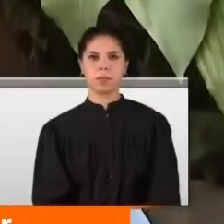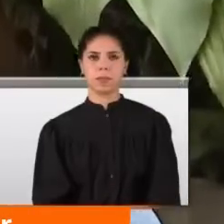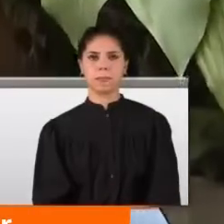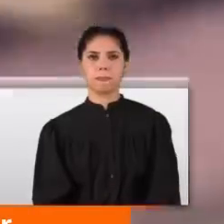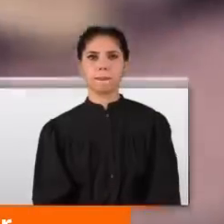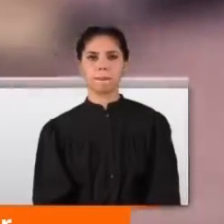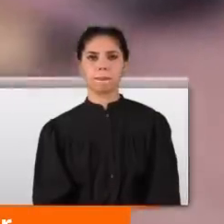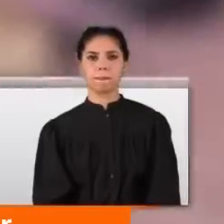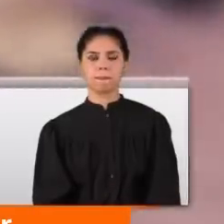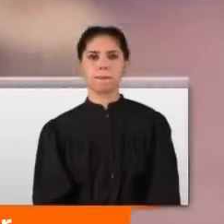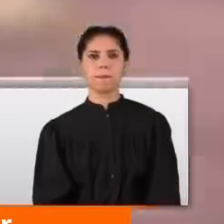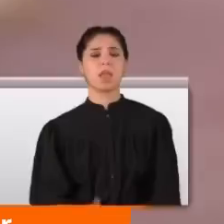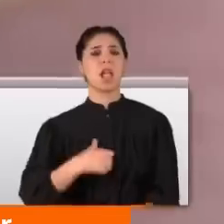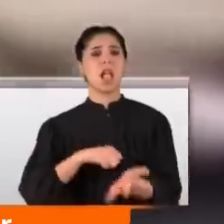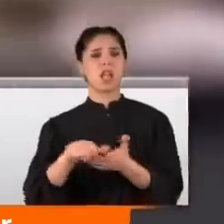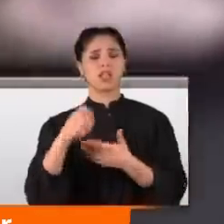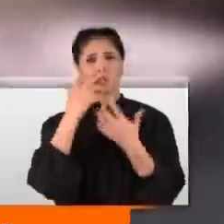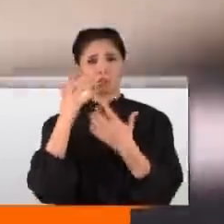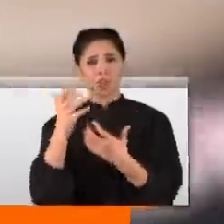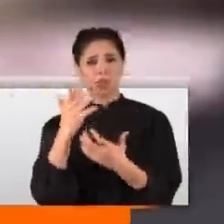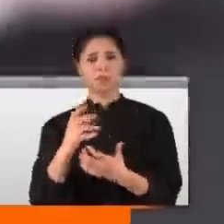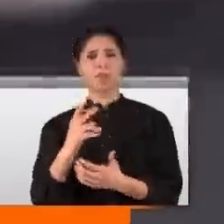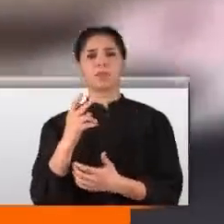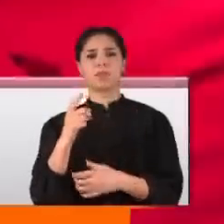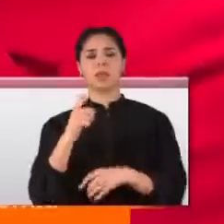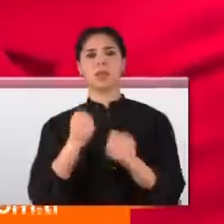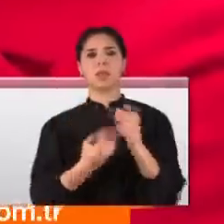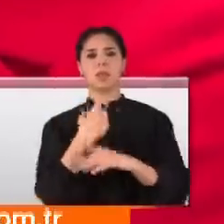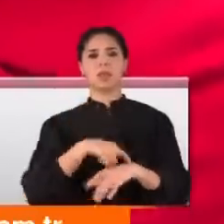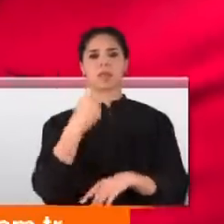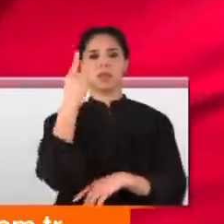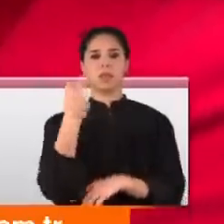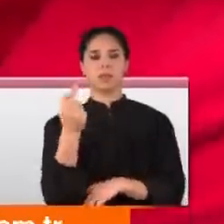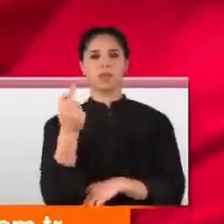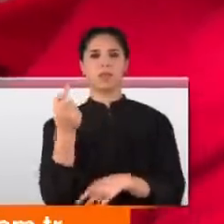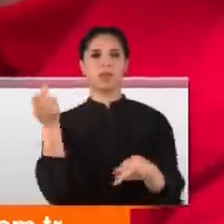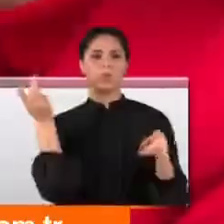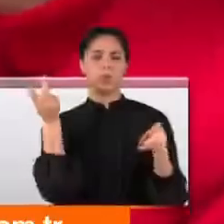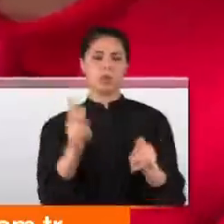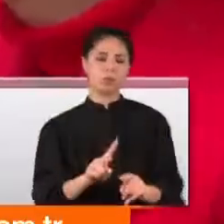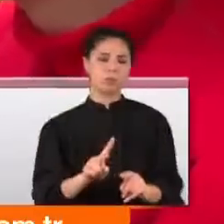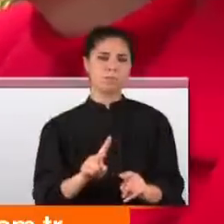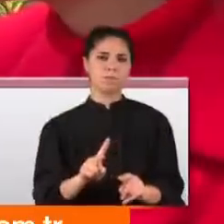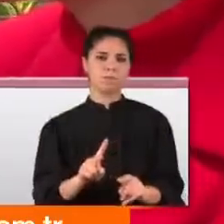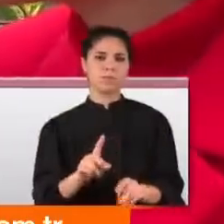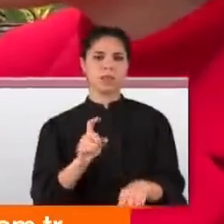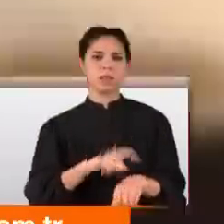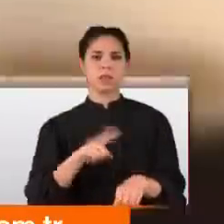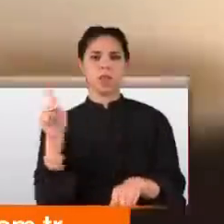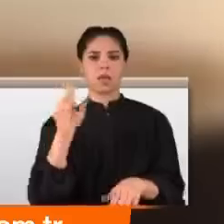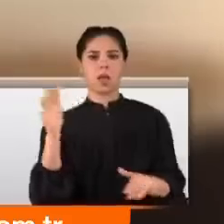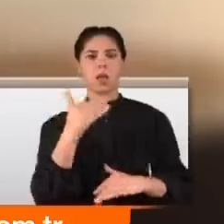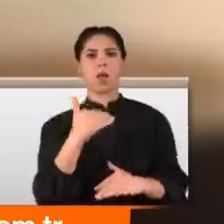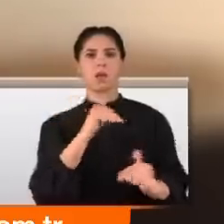Üzüldüm babayı. Elimden gelen her şeyi yaptım. 7:30'da gitti. Saat 10'da kargosu